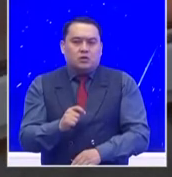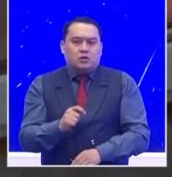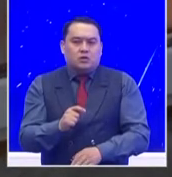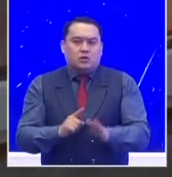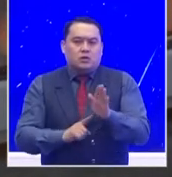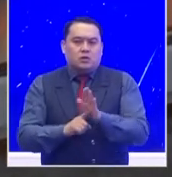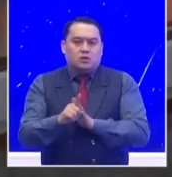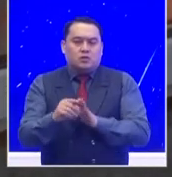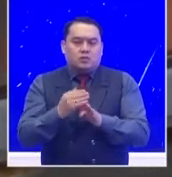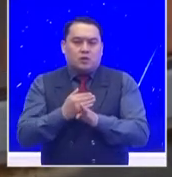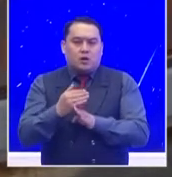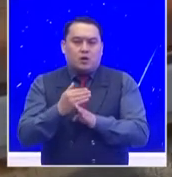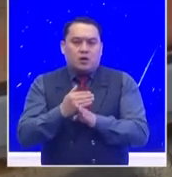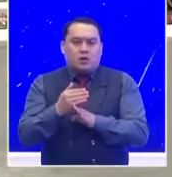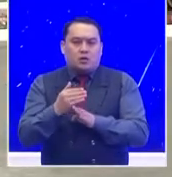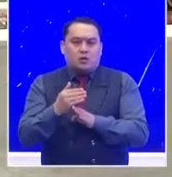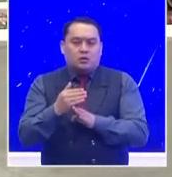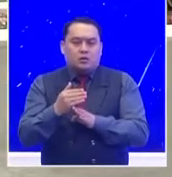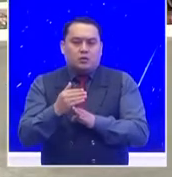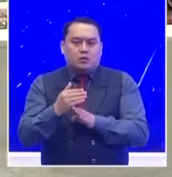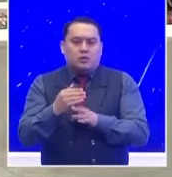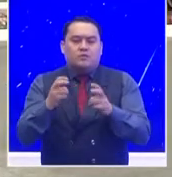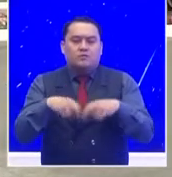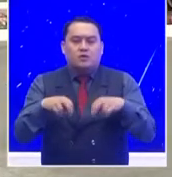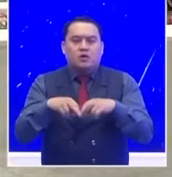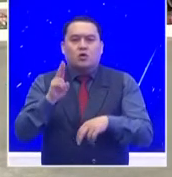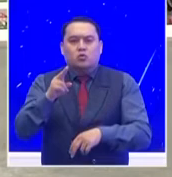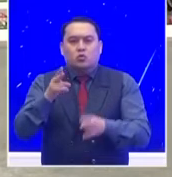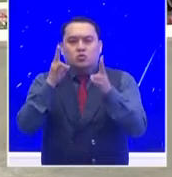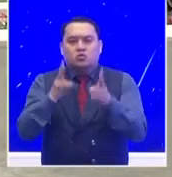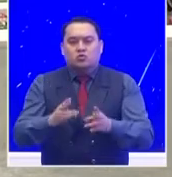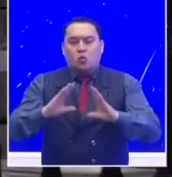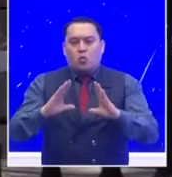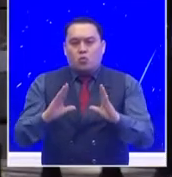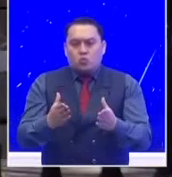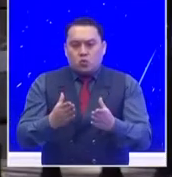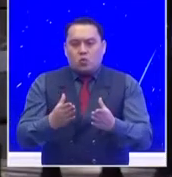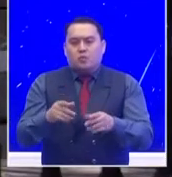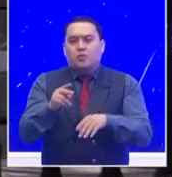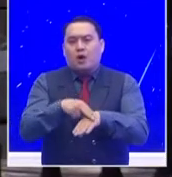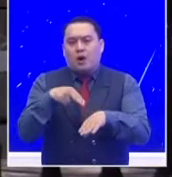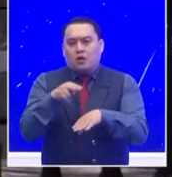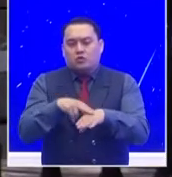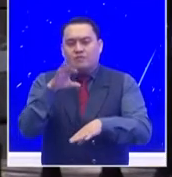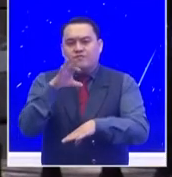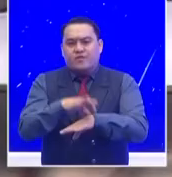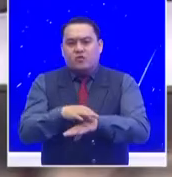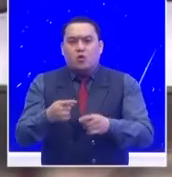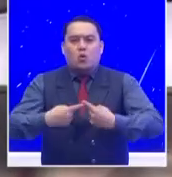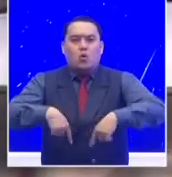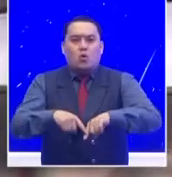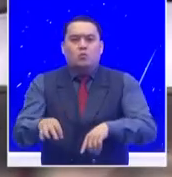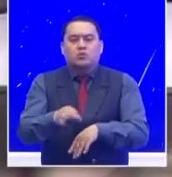Изначально раз, потихоньку-потихоньку и даже сверху катались. Теперь выяснять, кто виноват в трагедии, предстоит правоохранительным органам. По данному факту в областном